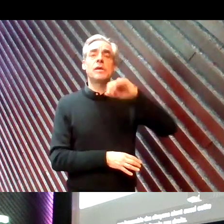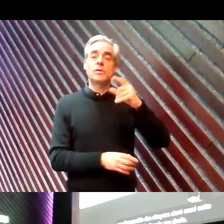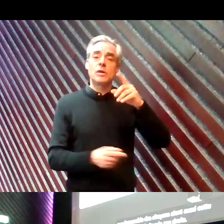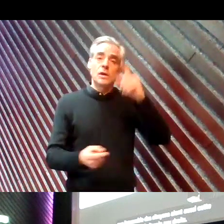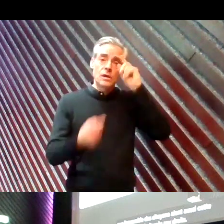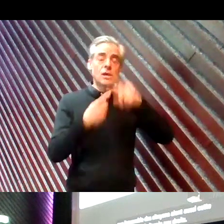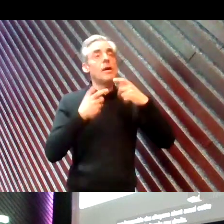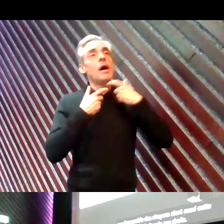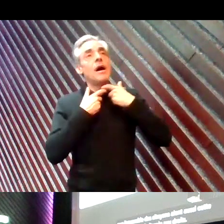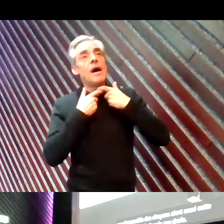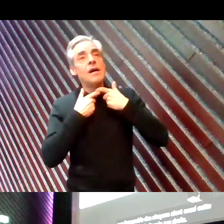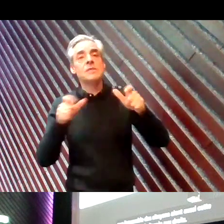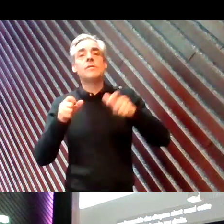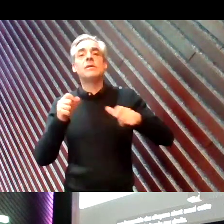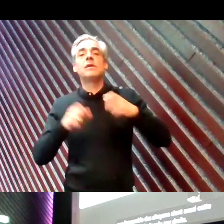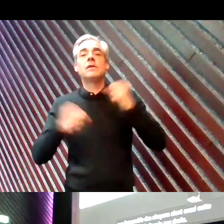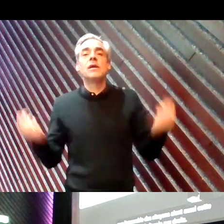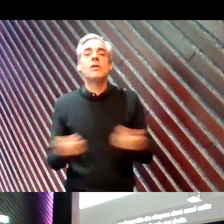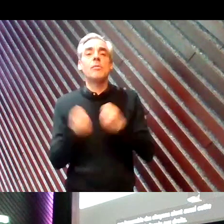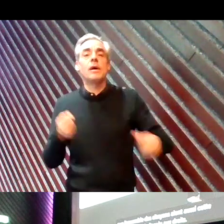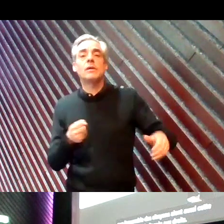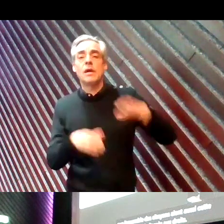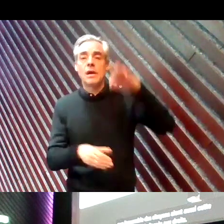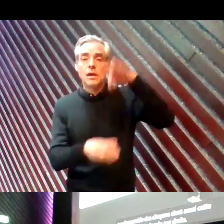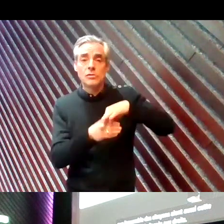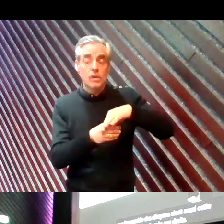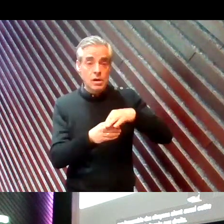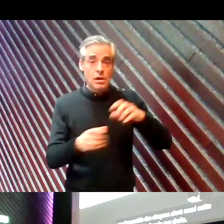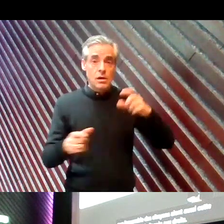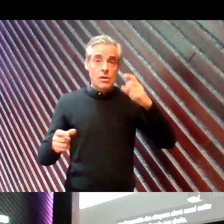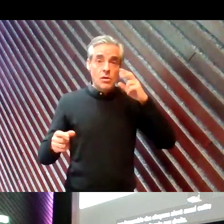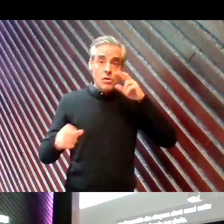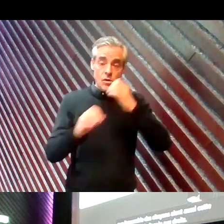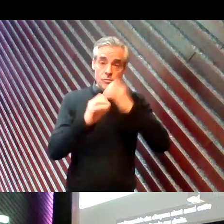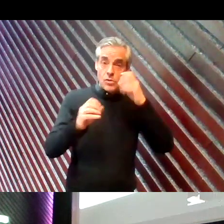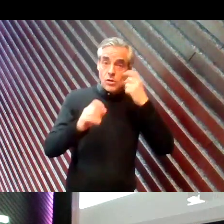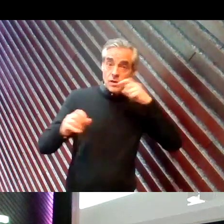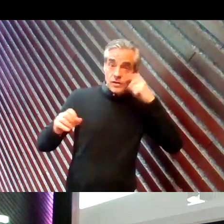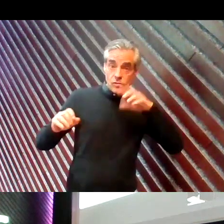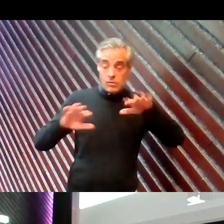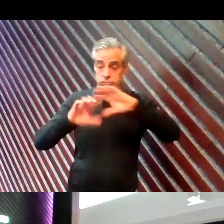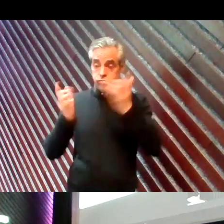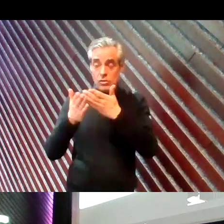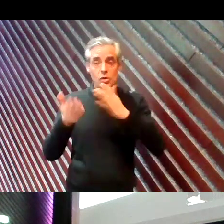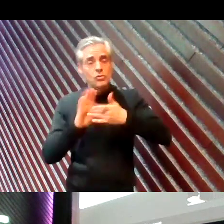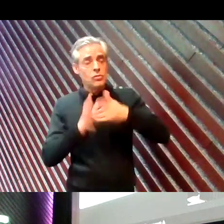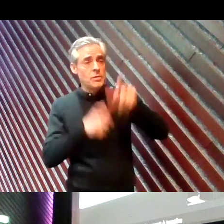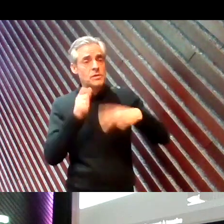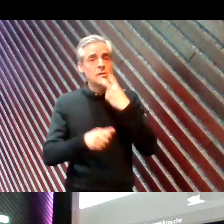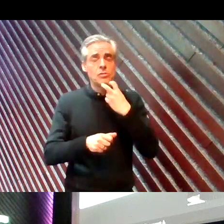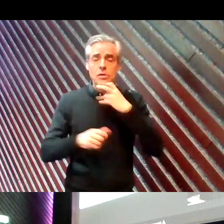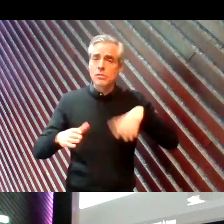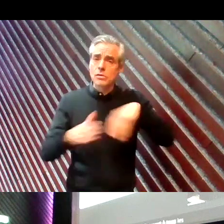électorales. Cet observatoire, il est ouvert à tous les citoyens, quel que soit leur contrôle, quel que soit leur démentiel handicap, ils ont même